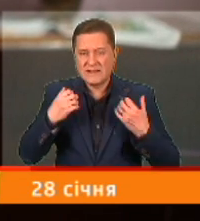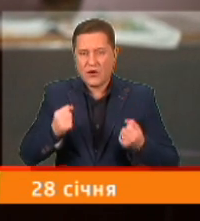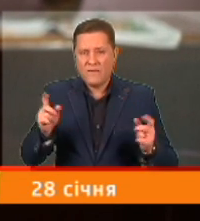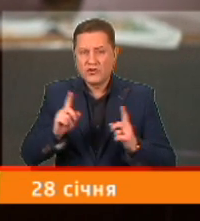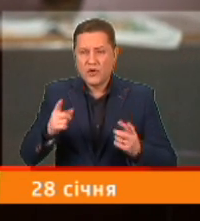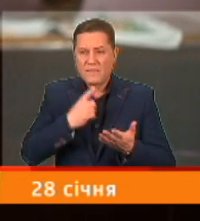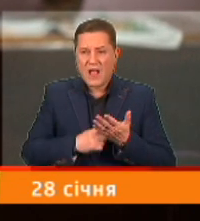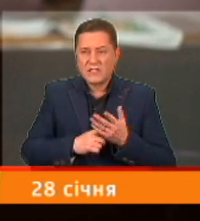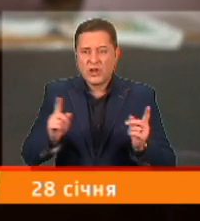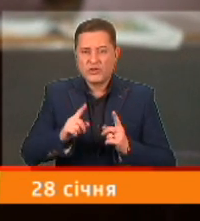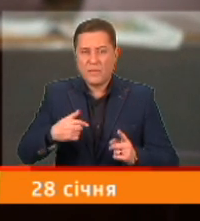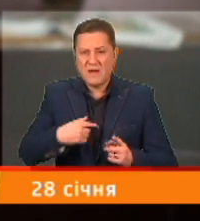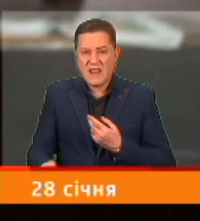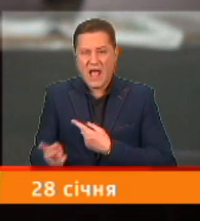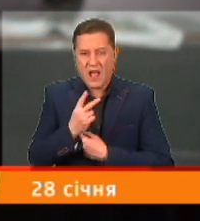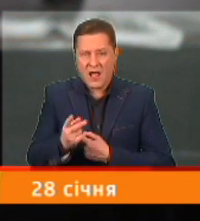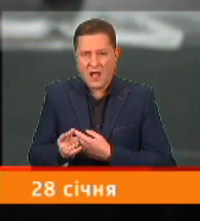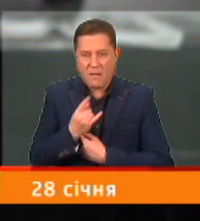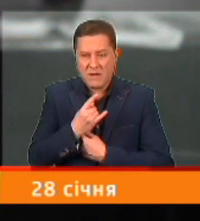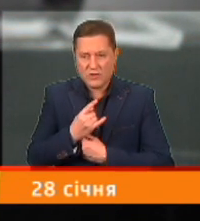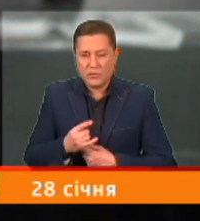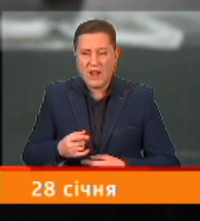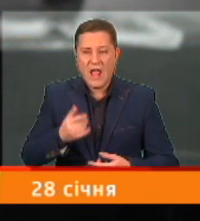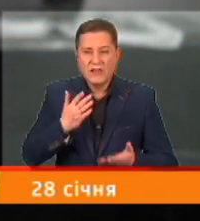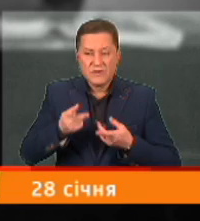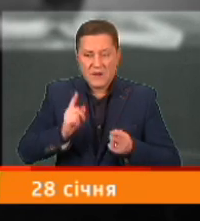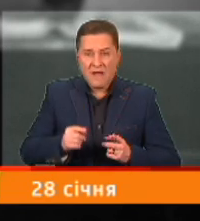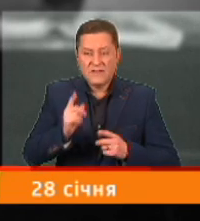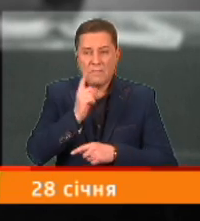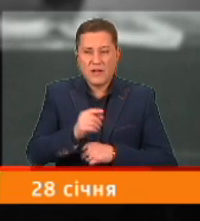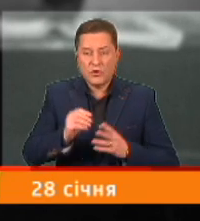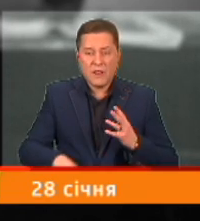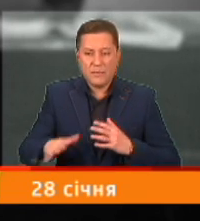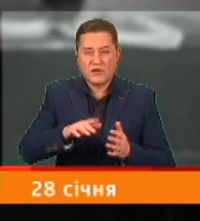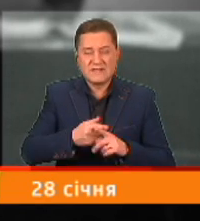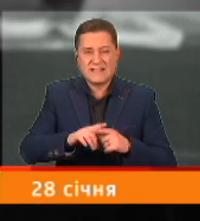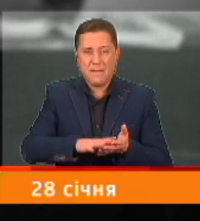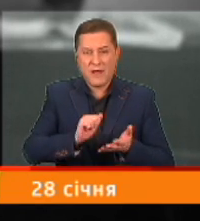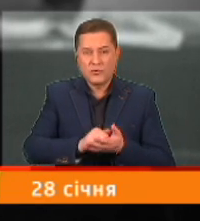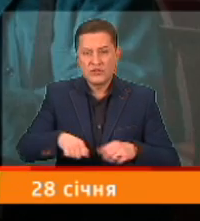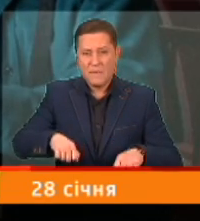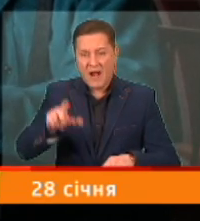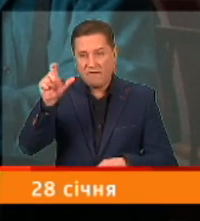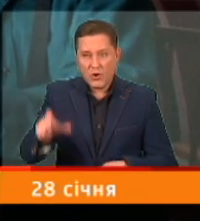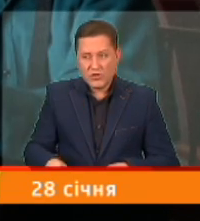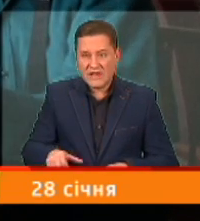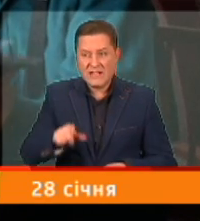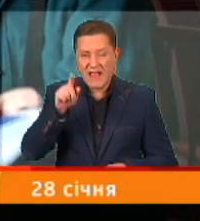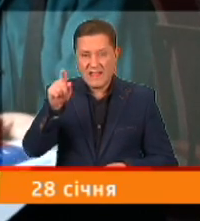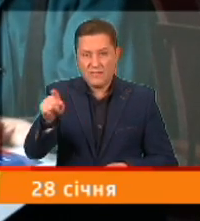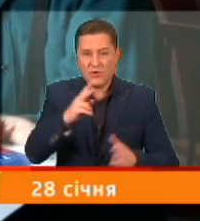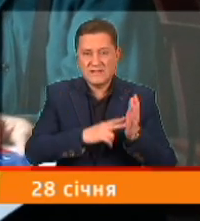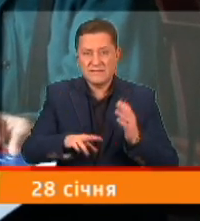що мене обманули. Чи правда, що мораторій на продаж землі – це порушення прав людини? Вікторові